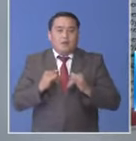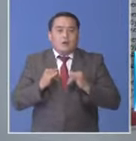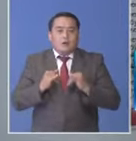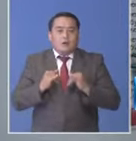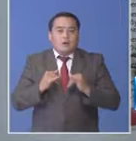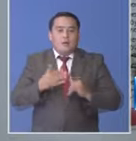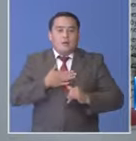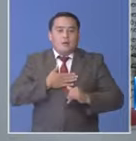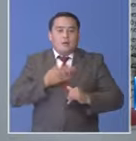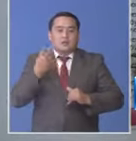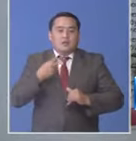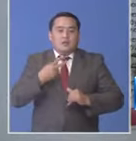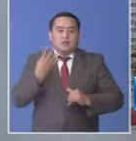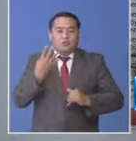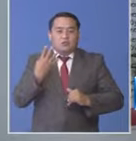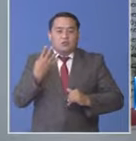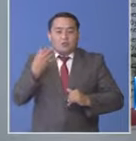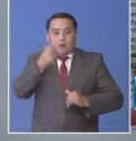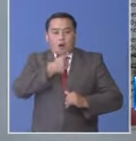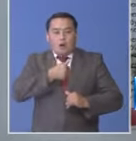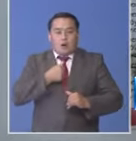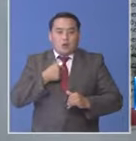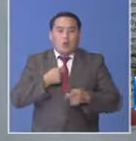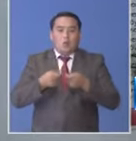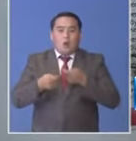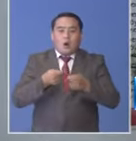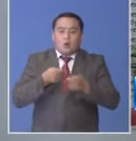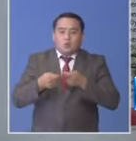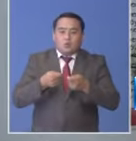чтобы мы вошли в 2024 году, то есть руководство